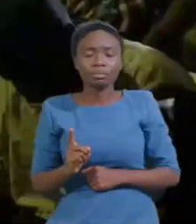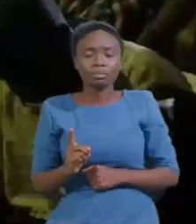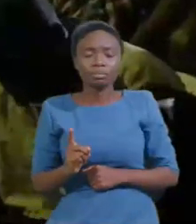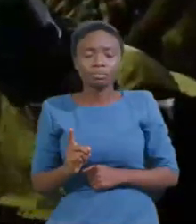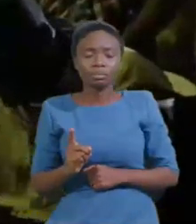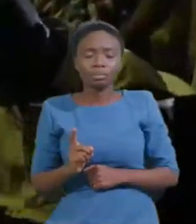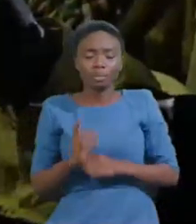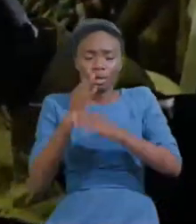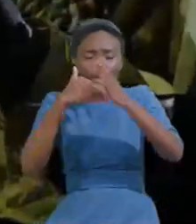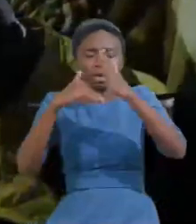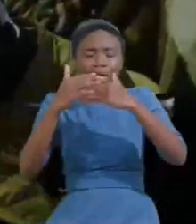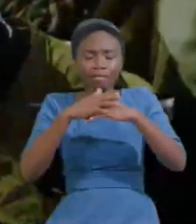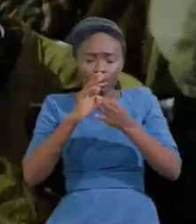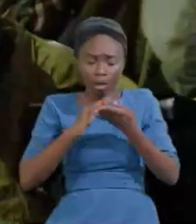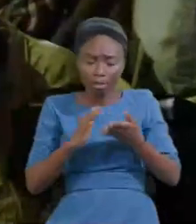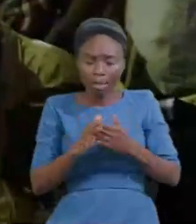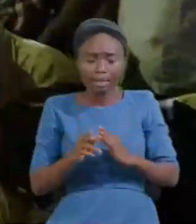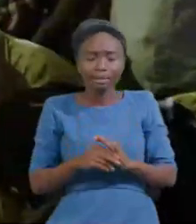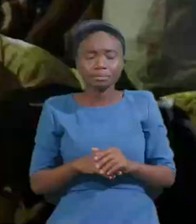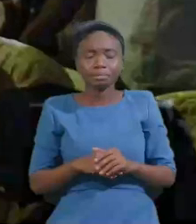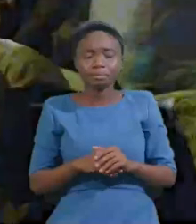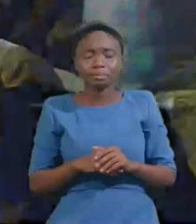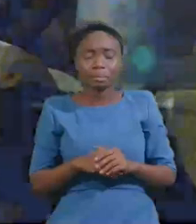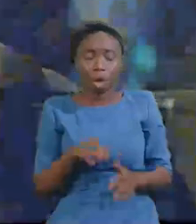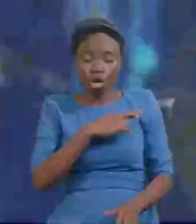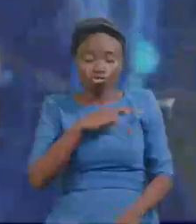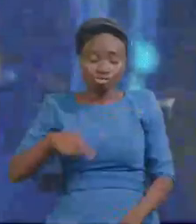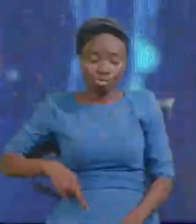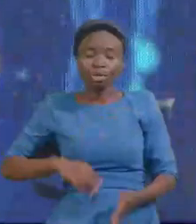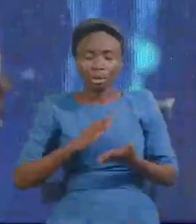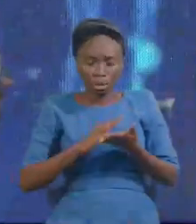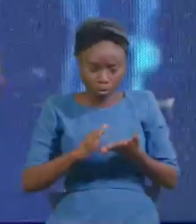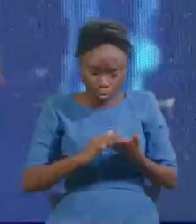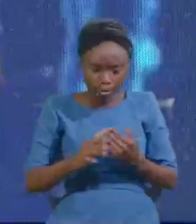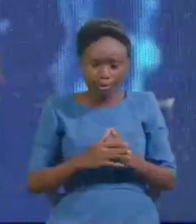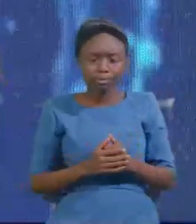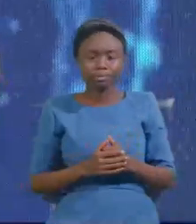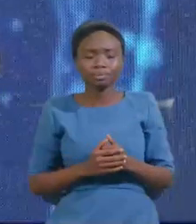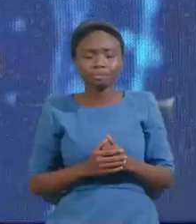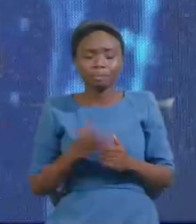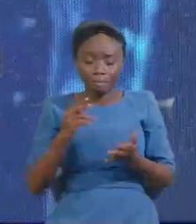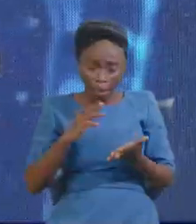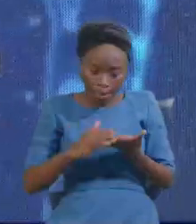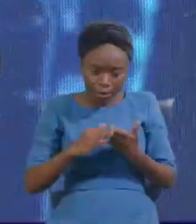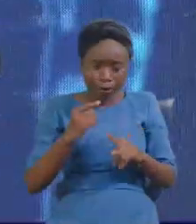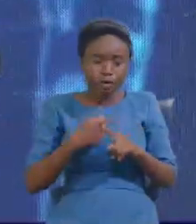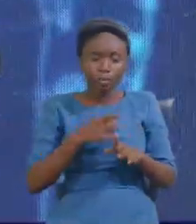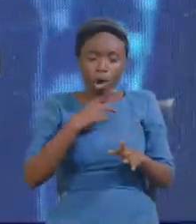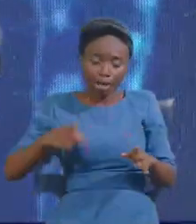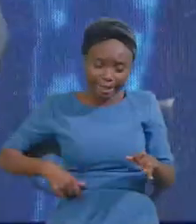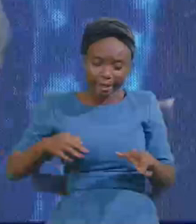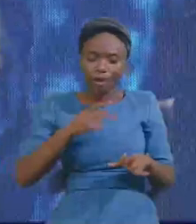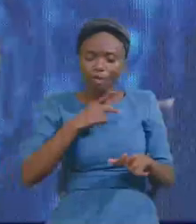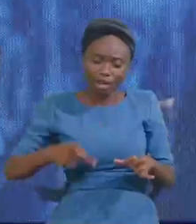Accorde le pardon à tout le monde. Le pardon céleste. Le pardon royal.